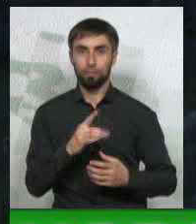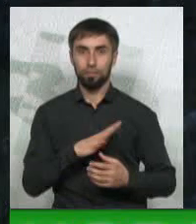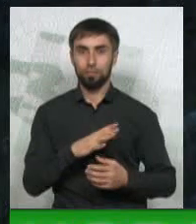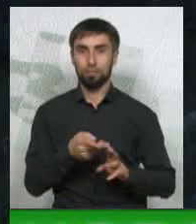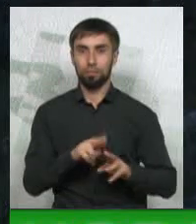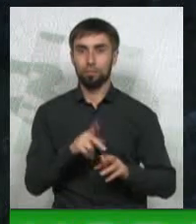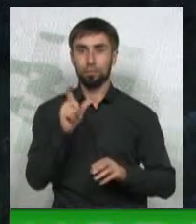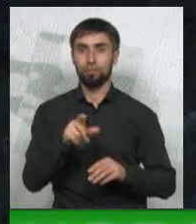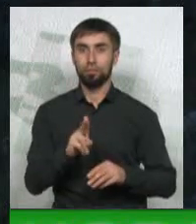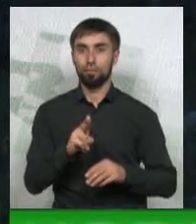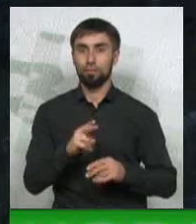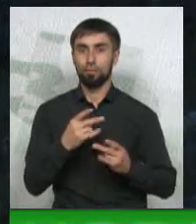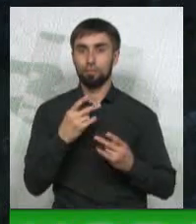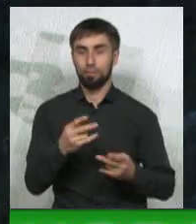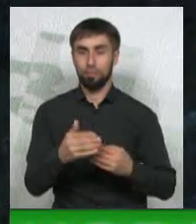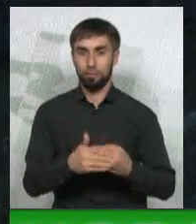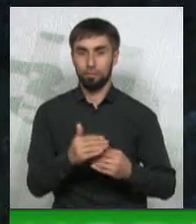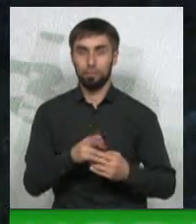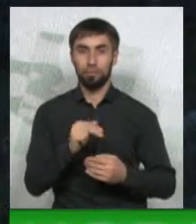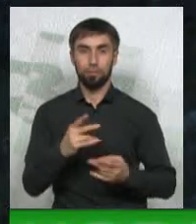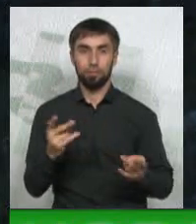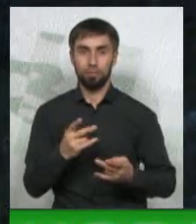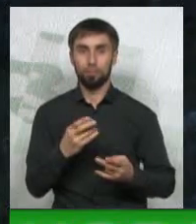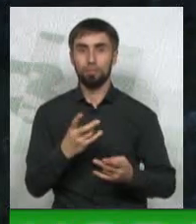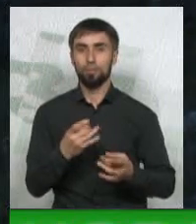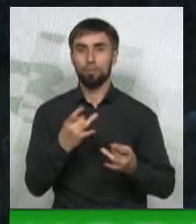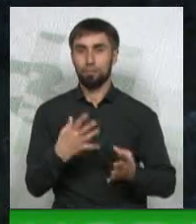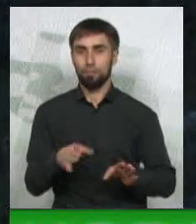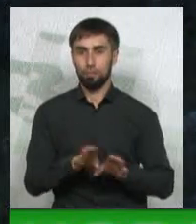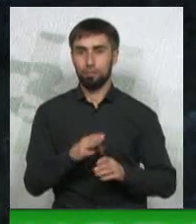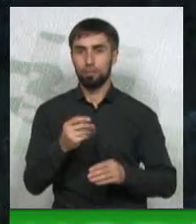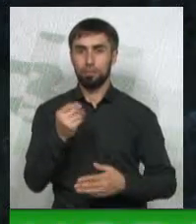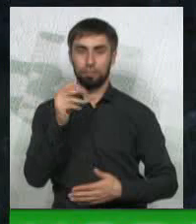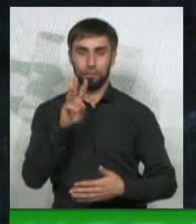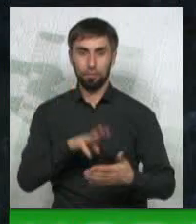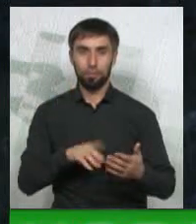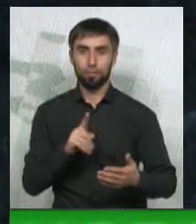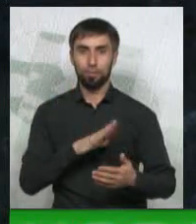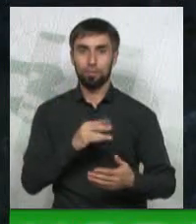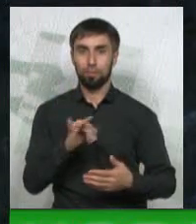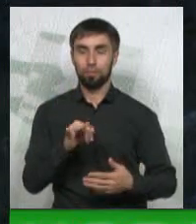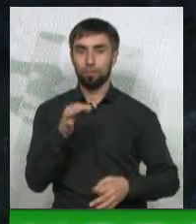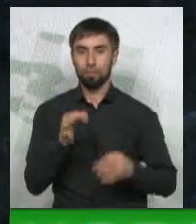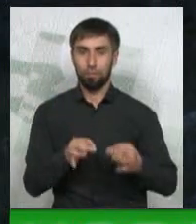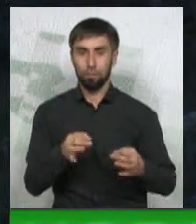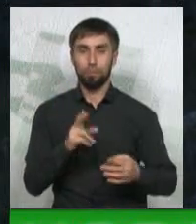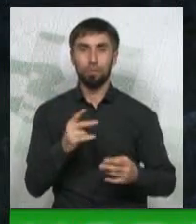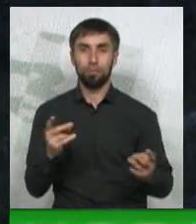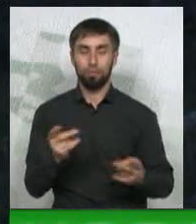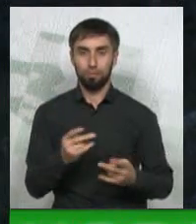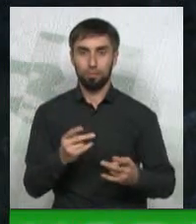этих злодеев наказать как положено. Не просто так, денежным, а чтобы они пошли под суд, как